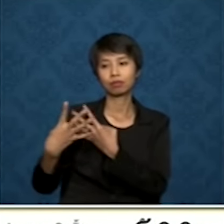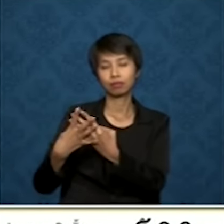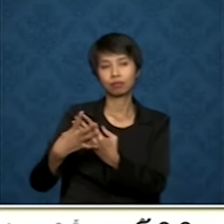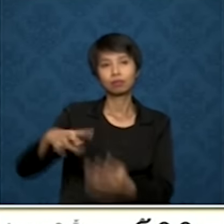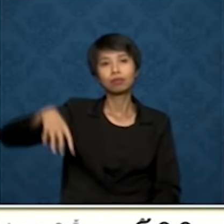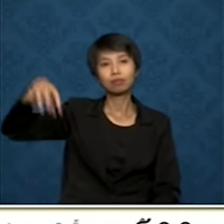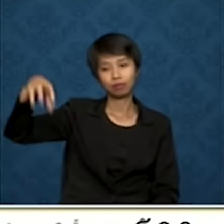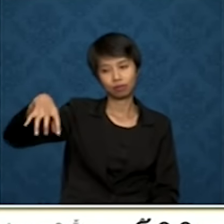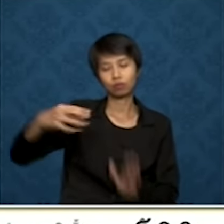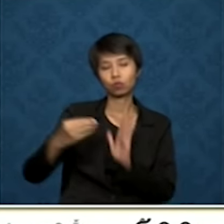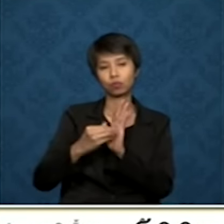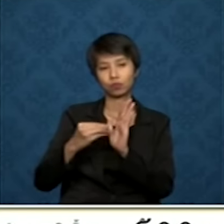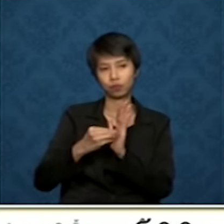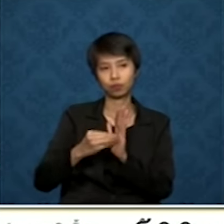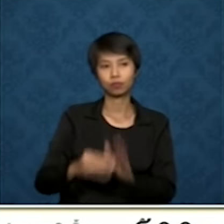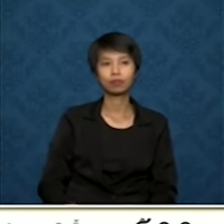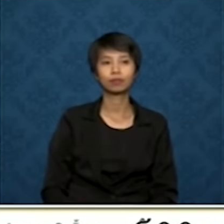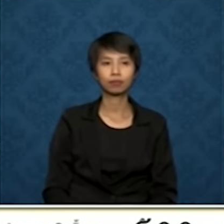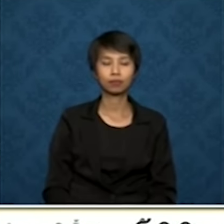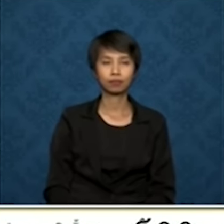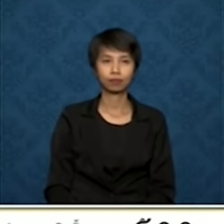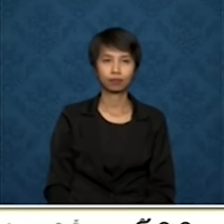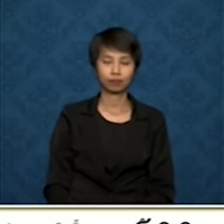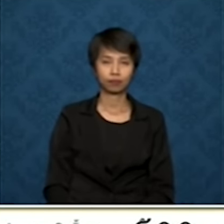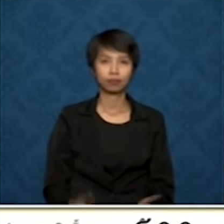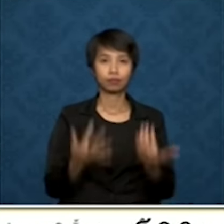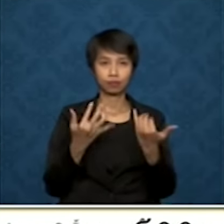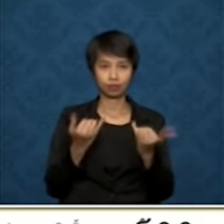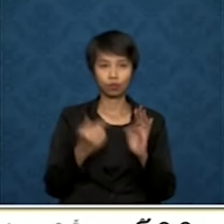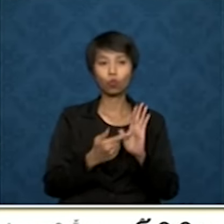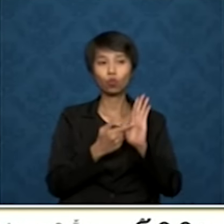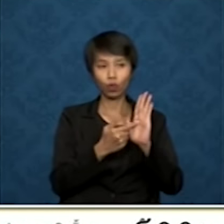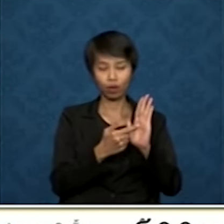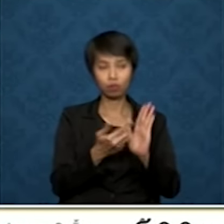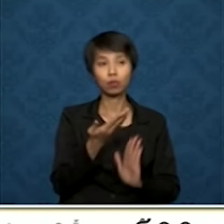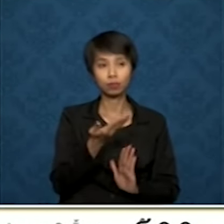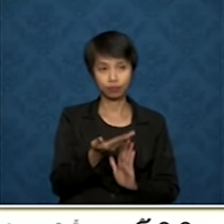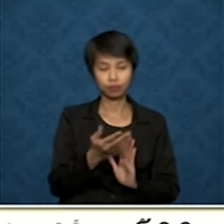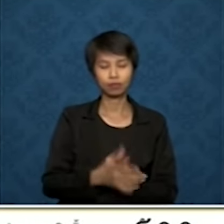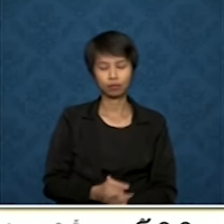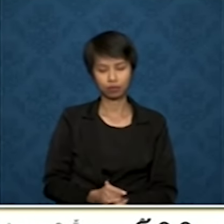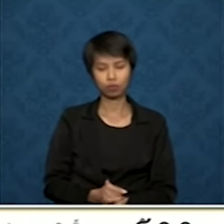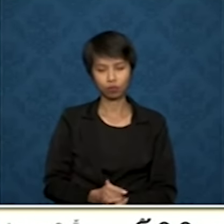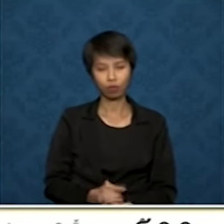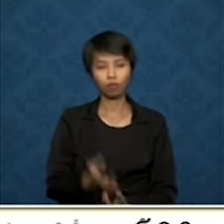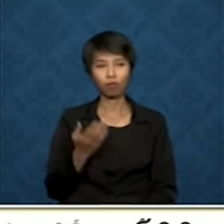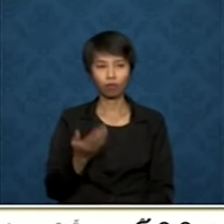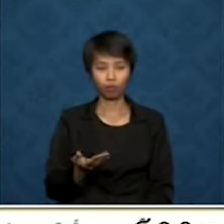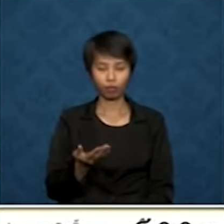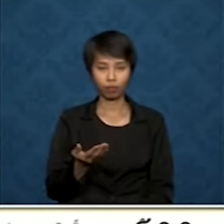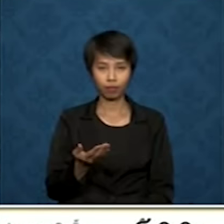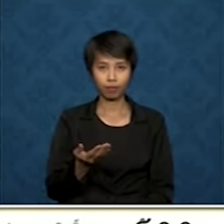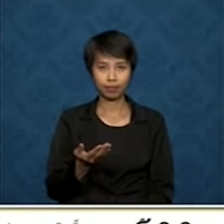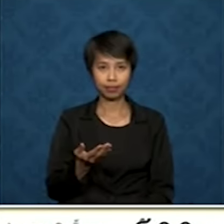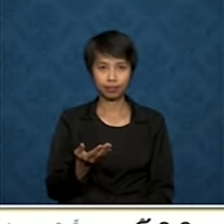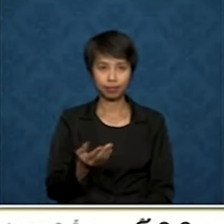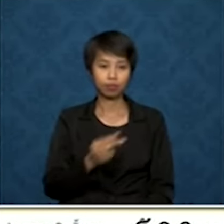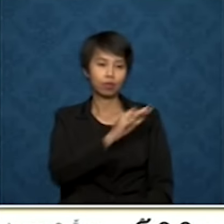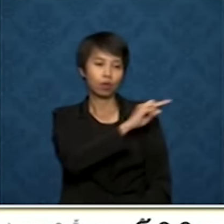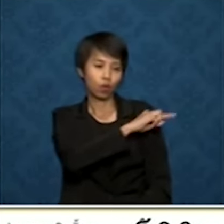จำพิเศษกรุงเทพฯนั่นเองนะครับซึ่งกรณีตัวอย่างเนี่ยก็อยู่ตรงนี้แหละนะครับเพราะฉะนั้นก็เลยต้องย้อนกลับมาสไลด์ถัดไปครับว่าโรง